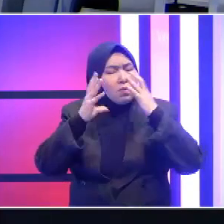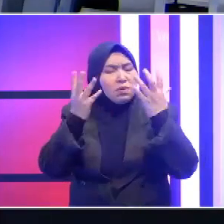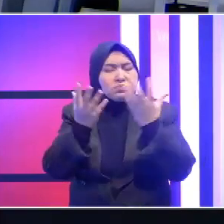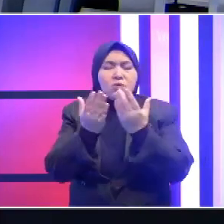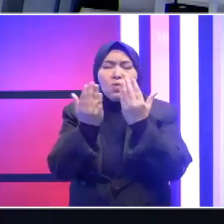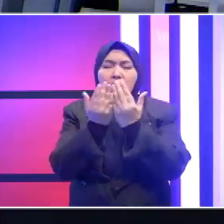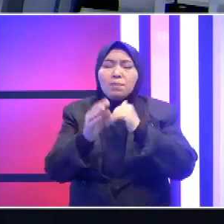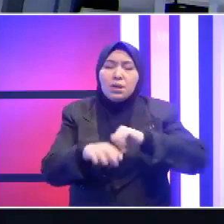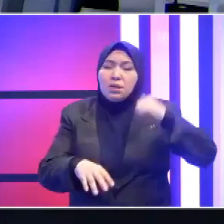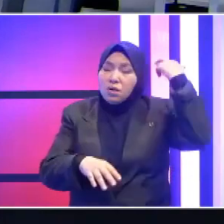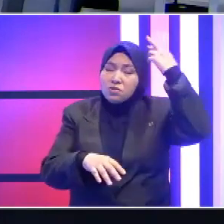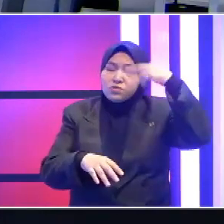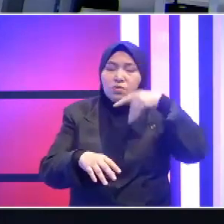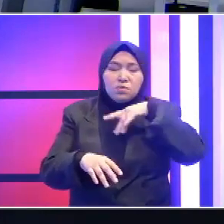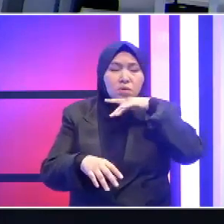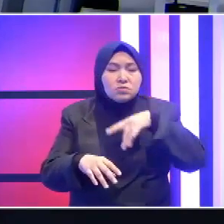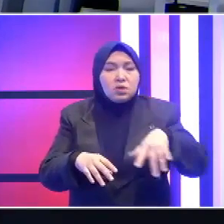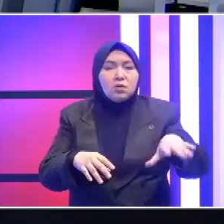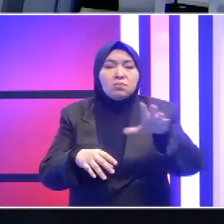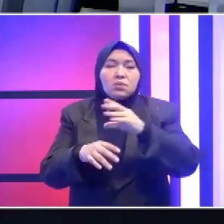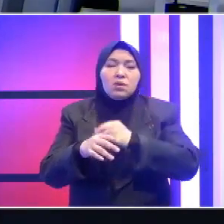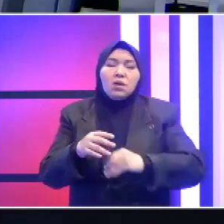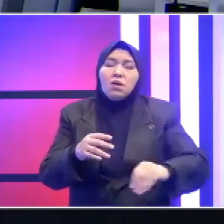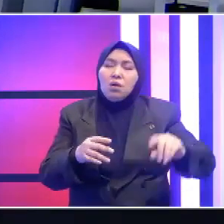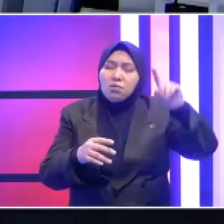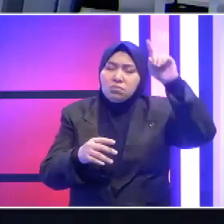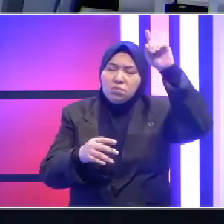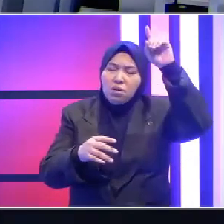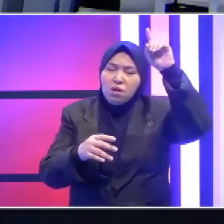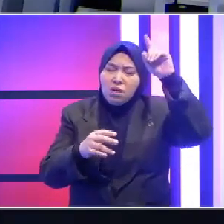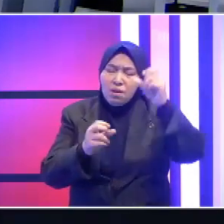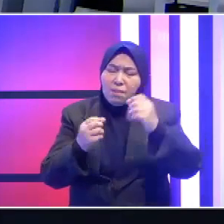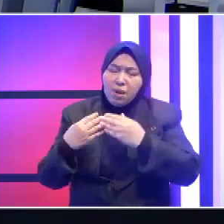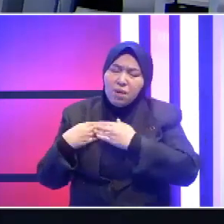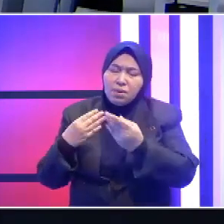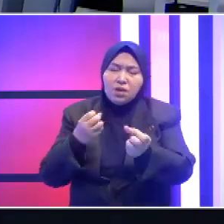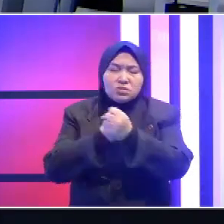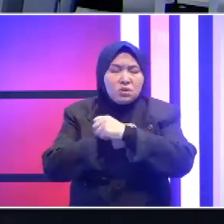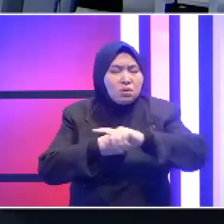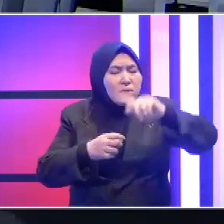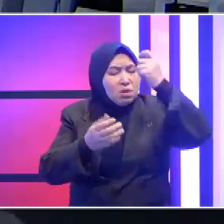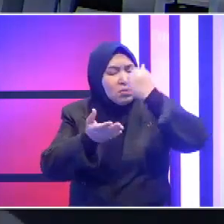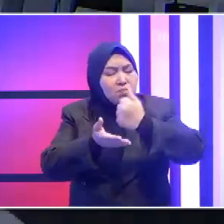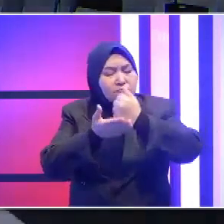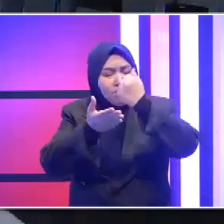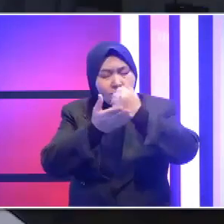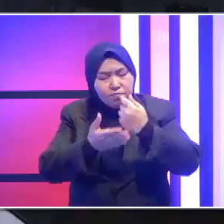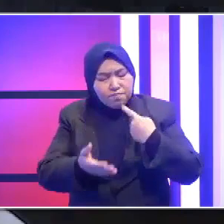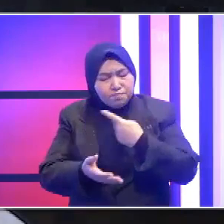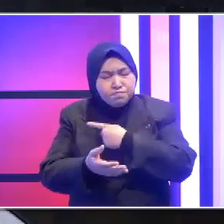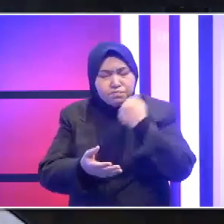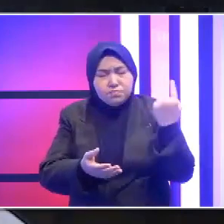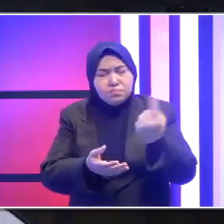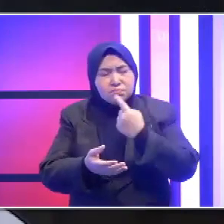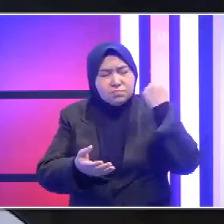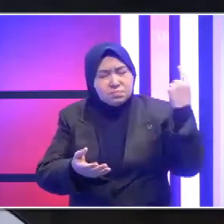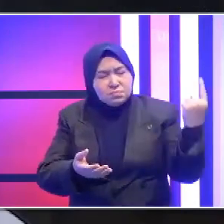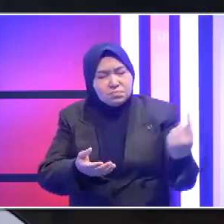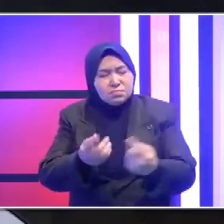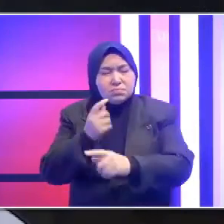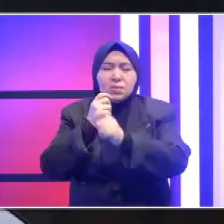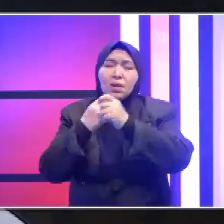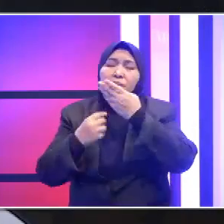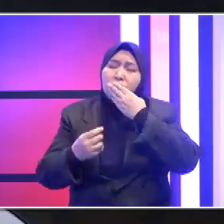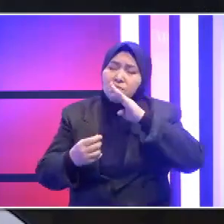rosulillah Allahumma Ya Allah Ya Rohman Ya Rohim Ya Allah Tuhan kami bantulah kami Allah untuk sintesis tetap bersyukur